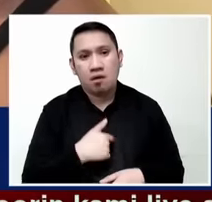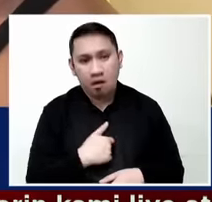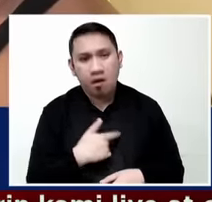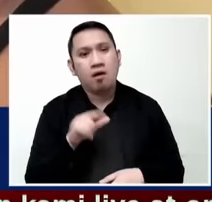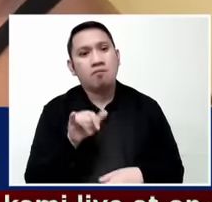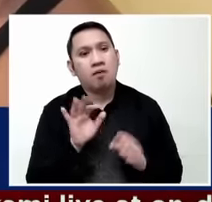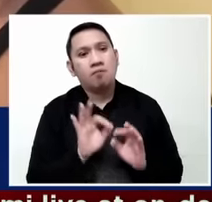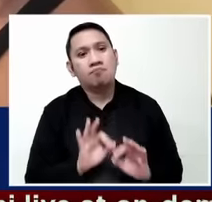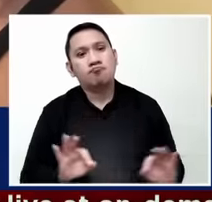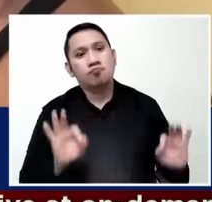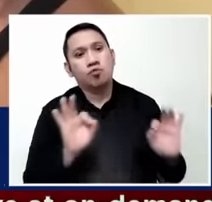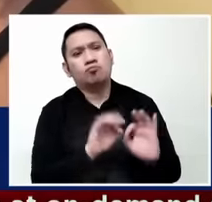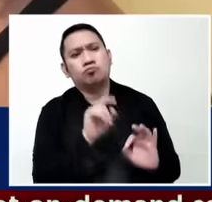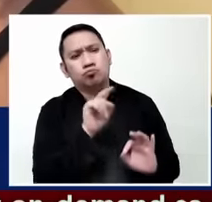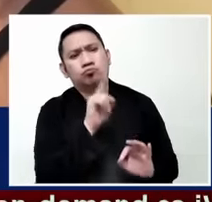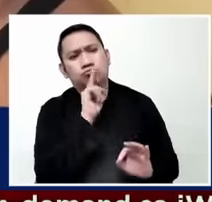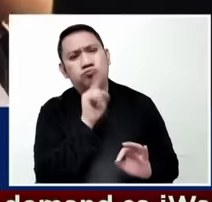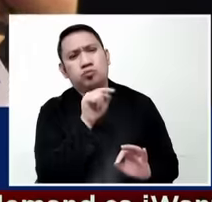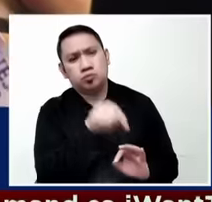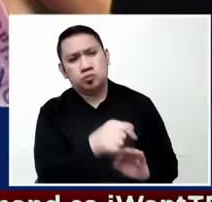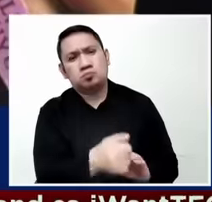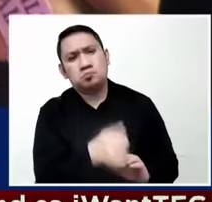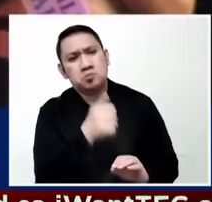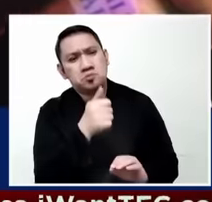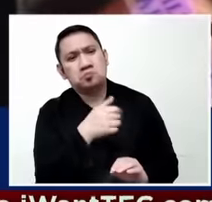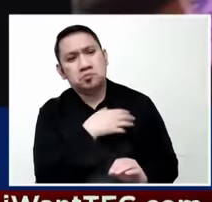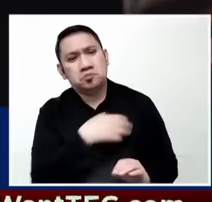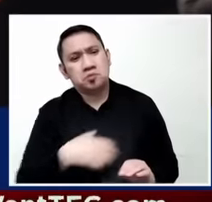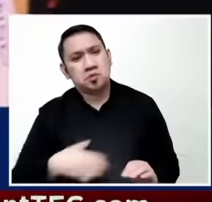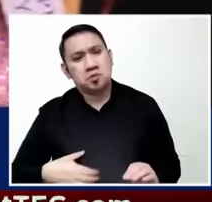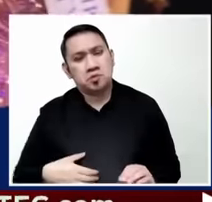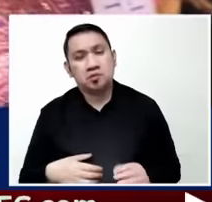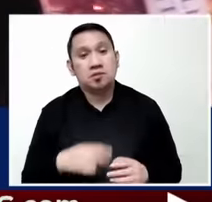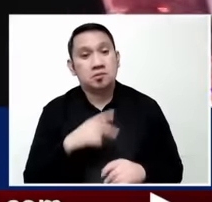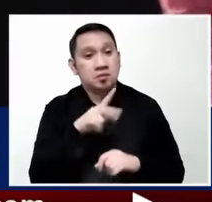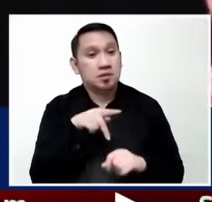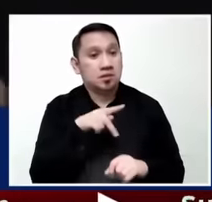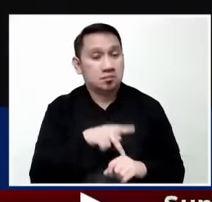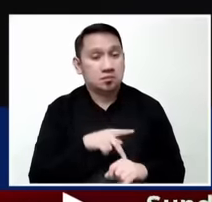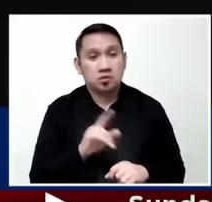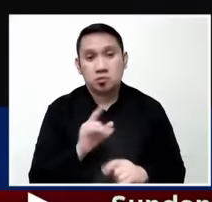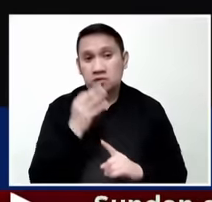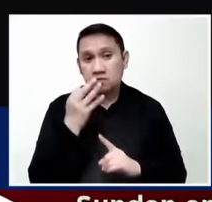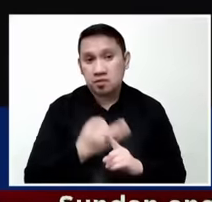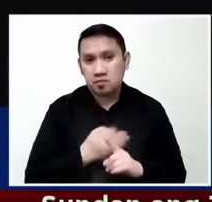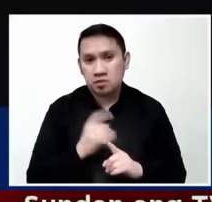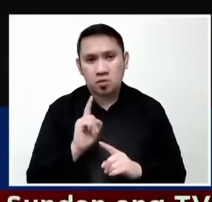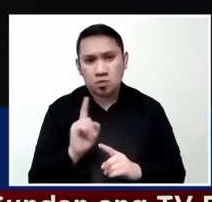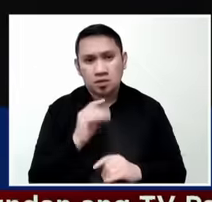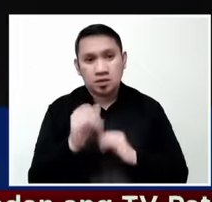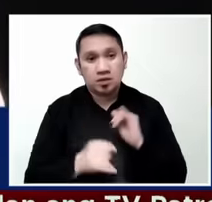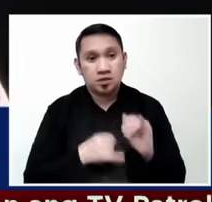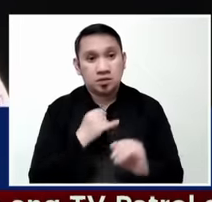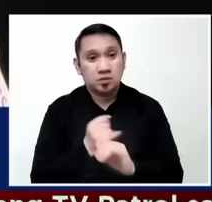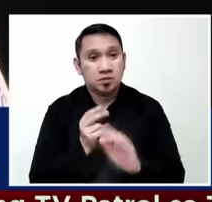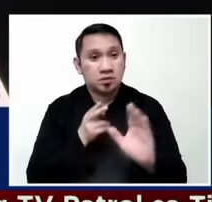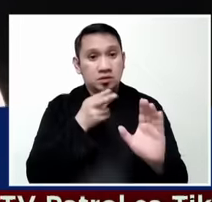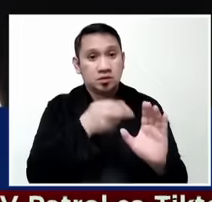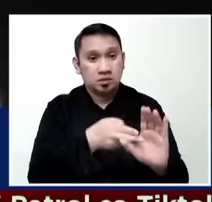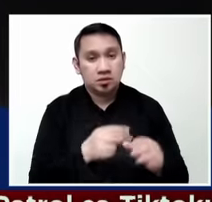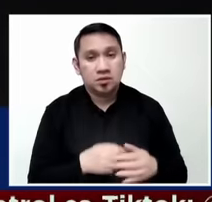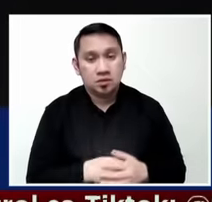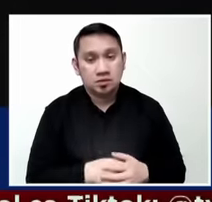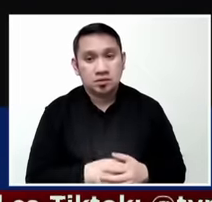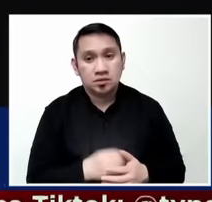karapat-dapat siya manalo bilang the Miss Philippines. Sa Pebrero, malalaman kung anong international pageant ang sasalihan ni Ambrosio